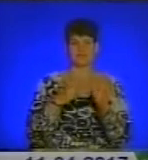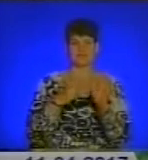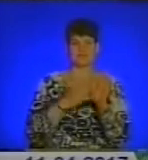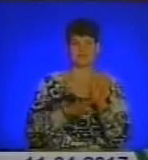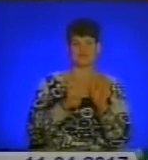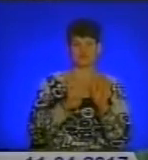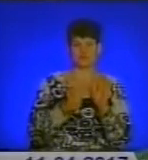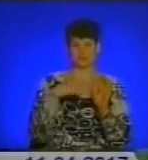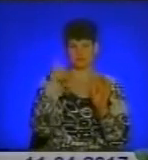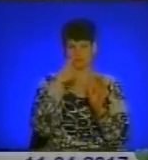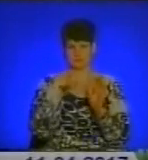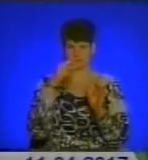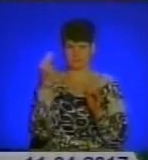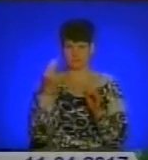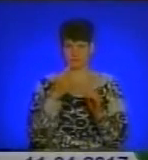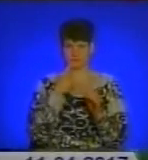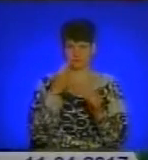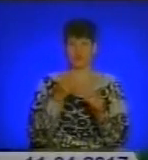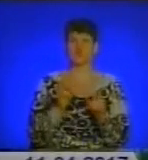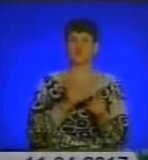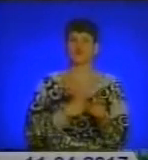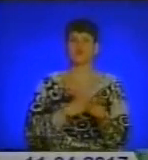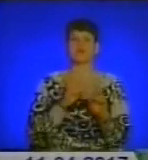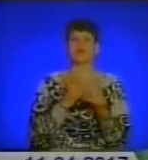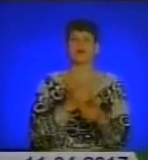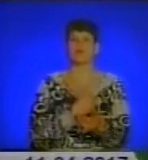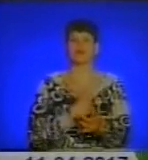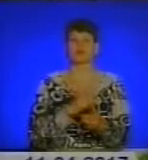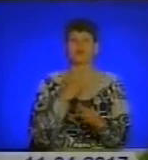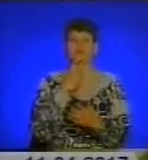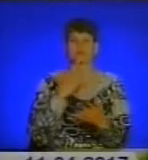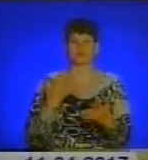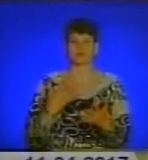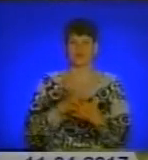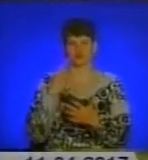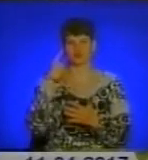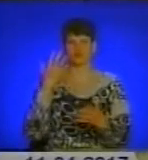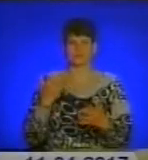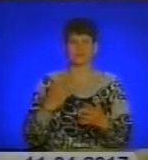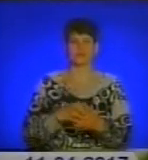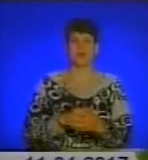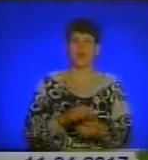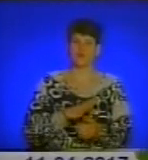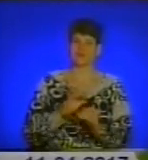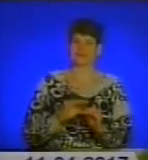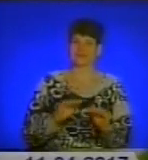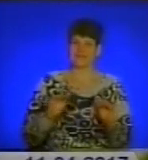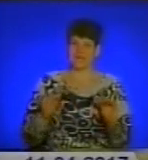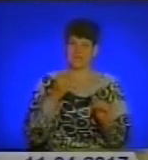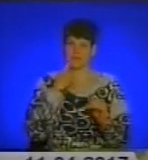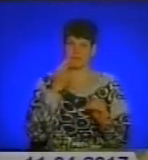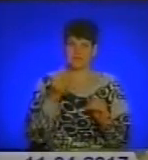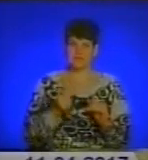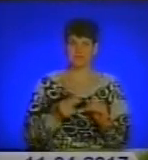підсумки. Тобто кожен може зобразити те, що він хоче, як він це бачить, на свою думку. Були дитячі підсумки і